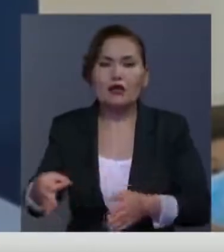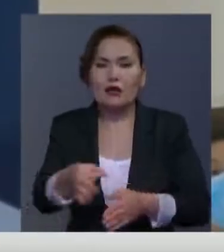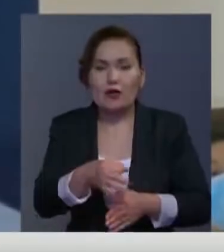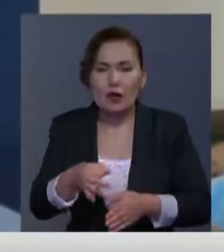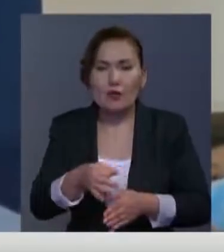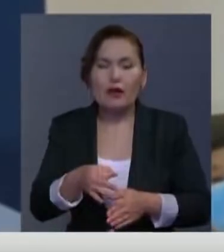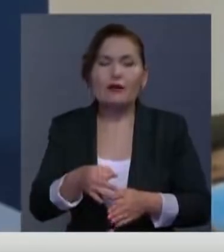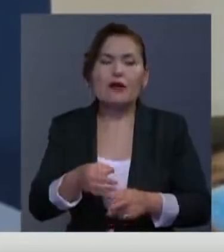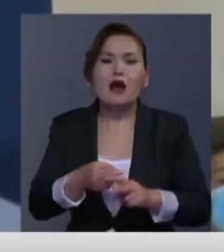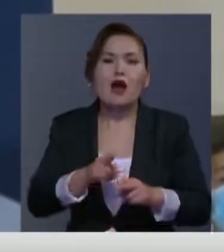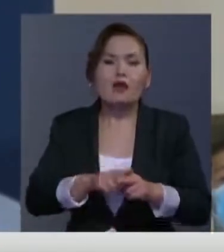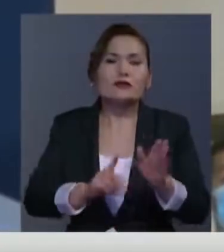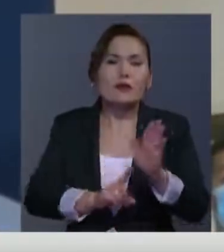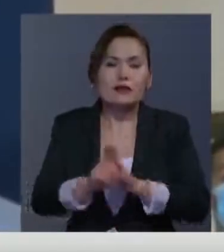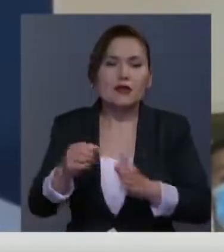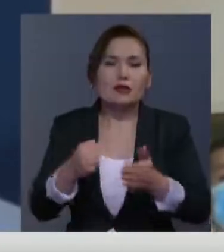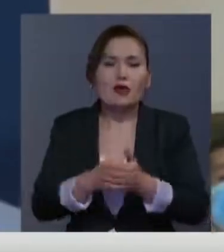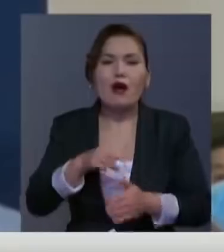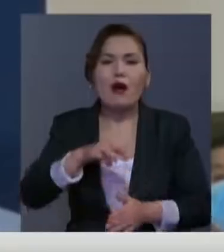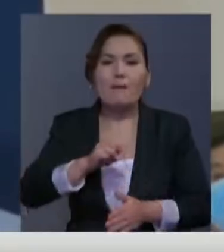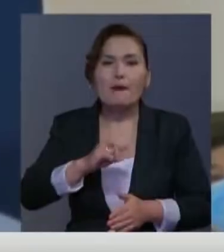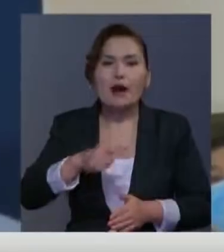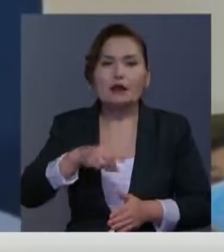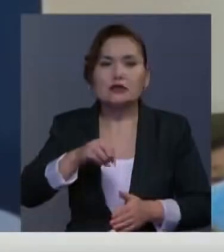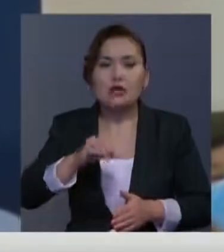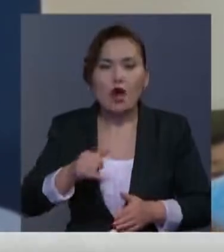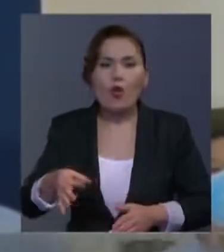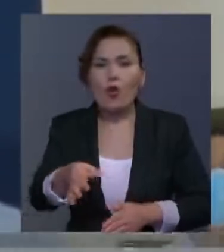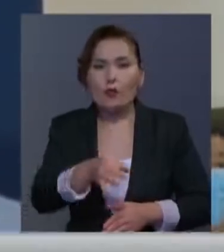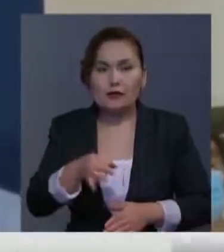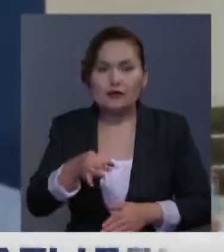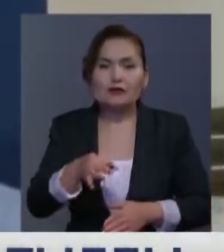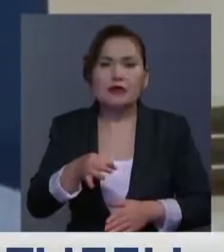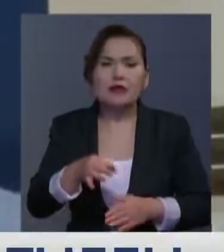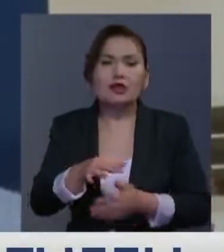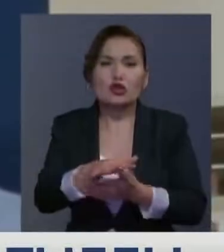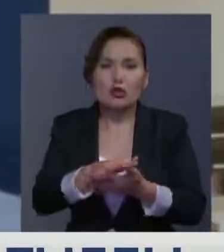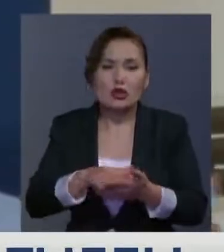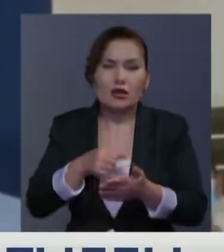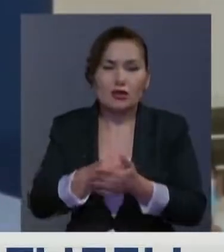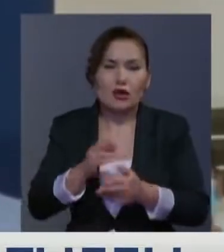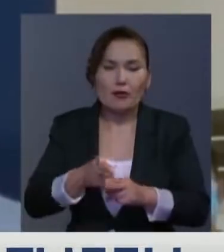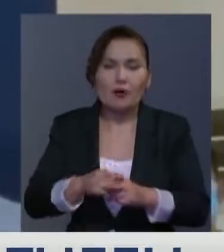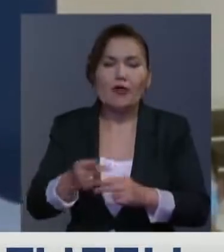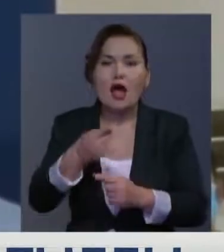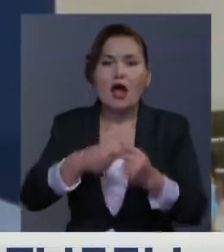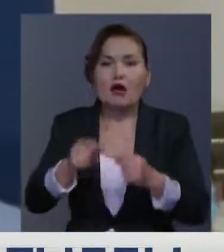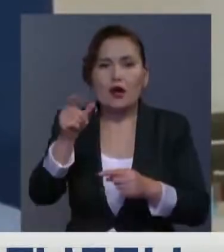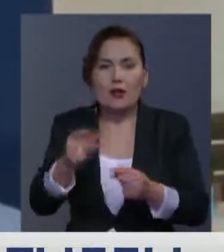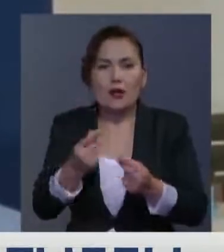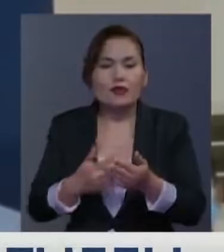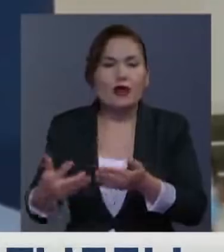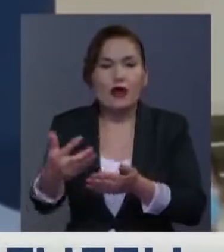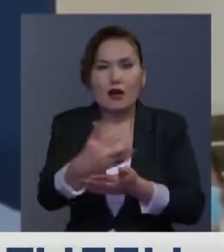Маңғыстау облысына келіп жатыр. Сондықтан біздер бүгін осы акцияны бастап, елімізде белді кәсіпкерлердің үлесімен жинақталған